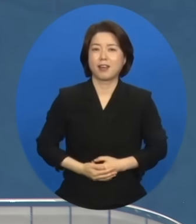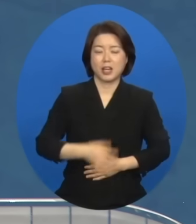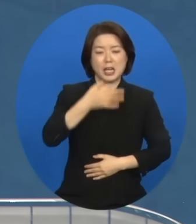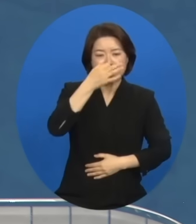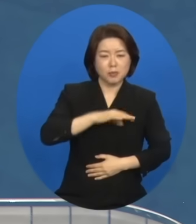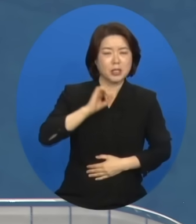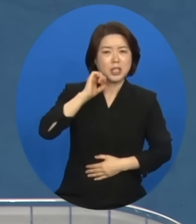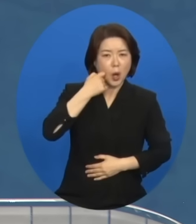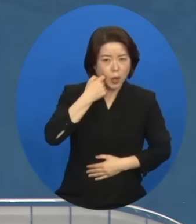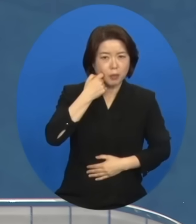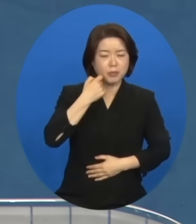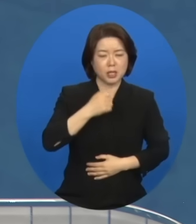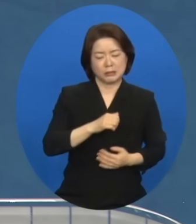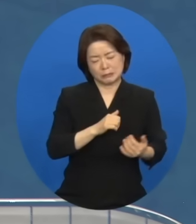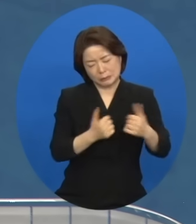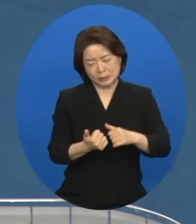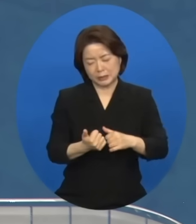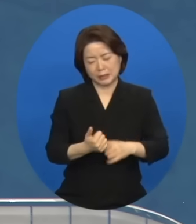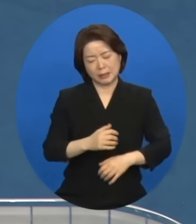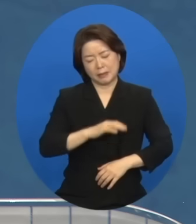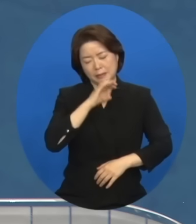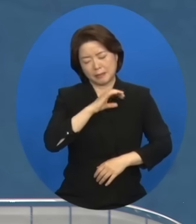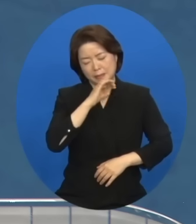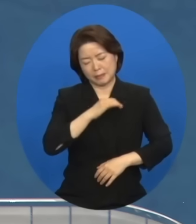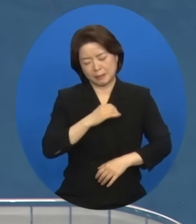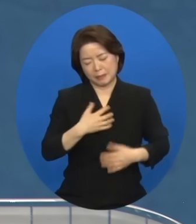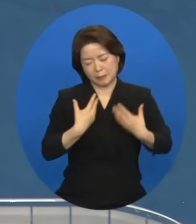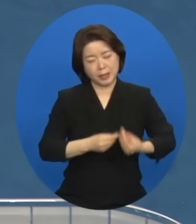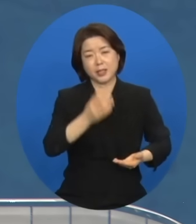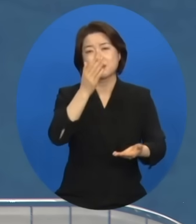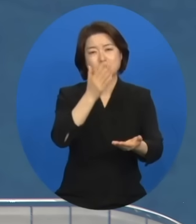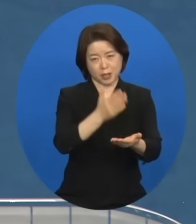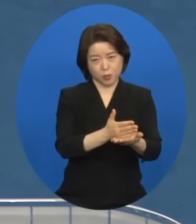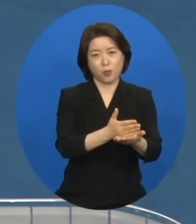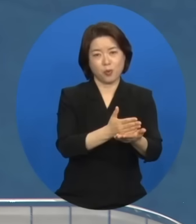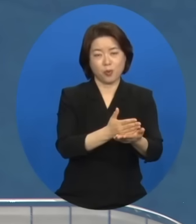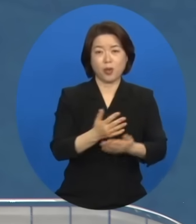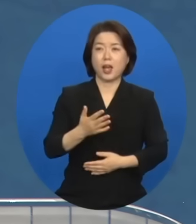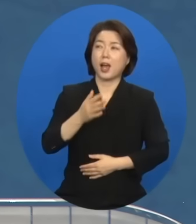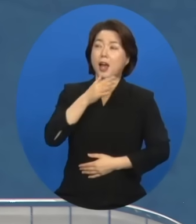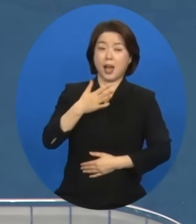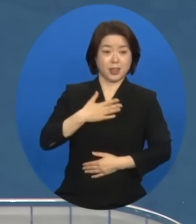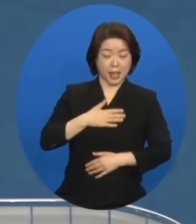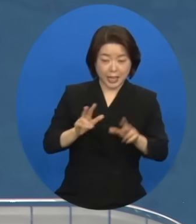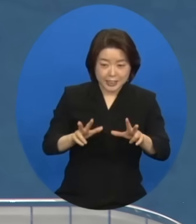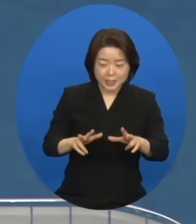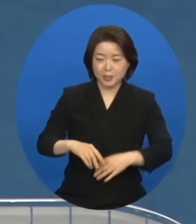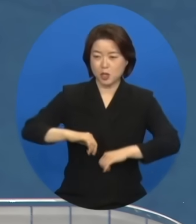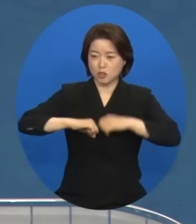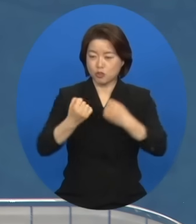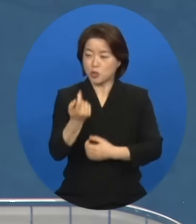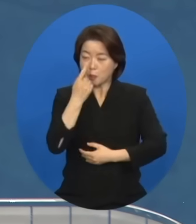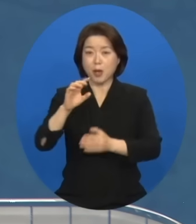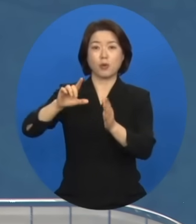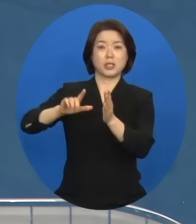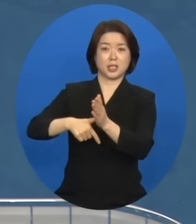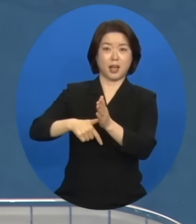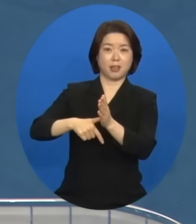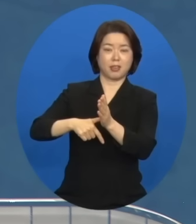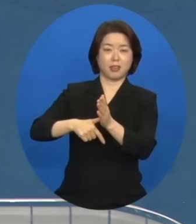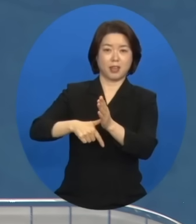힘들다, 어렵다, 죽겠다 하지 마시고 아, 내가 순종을 배울 시간이구나 하는